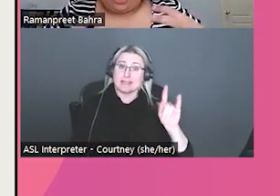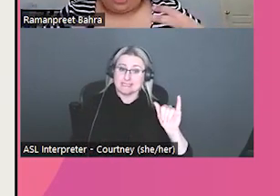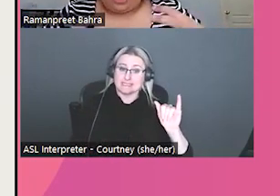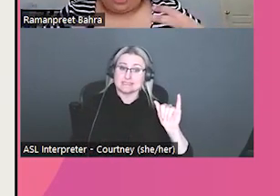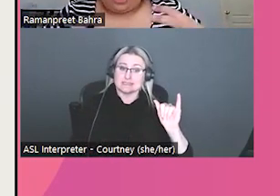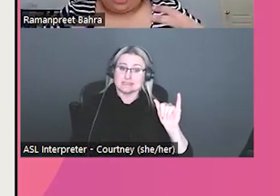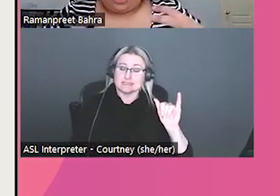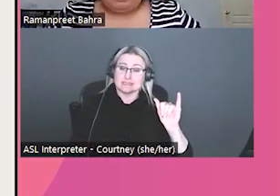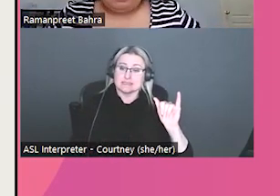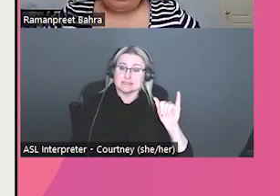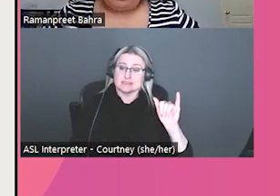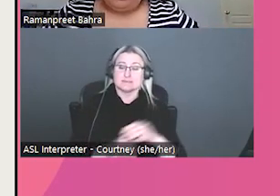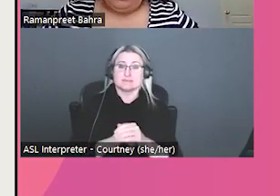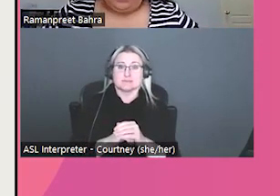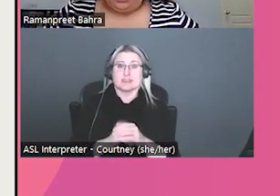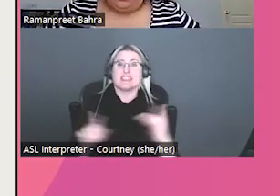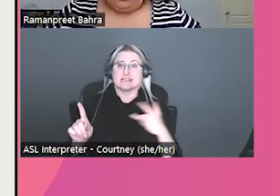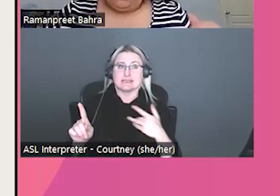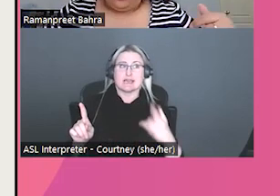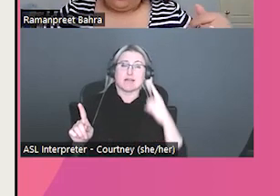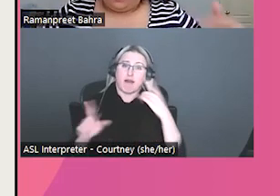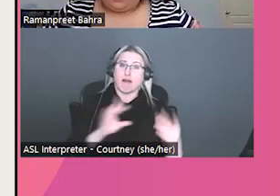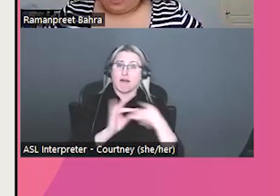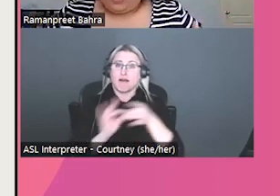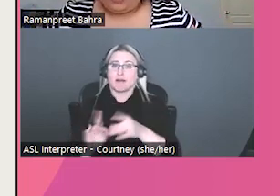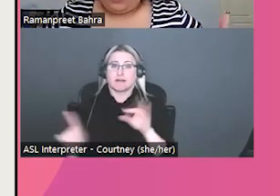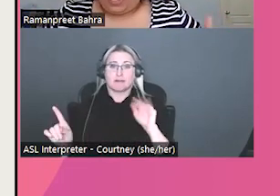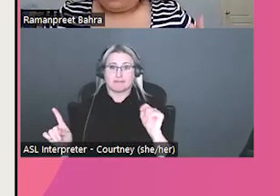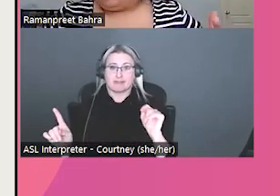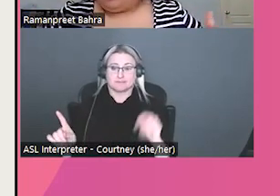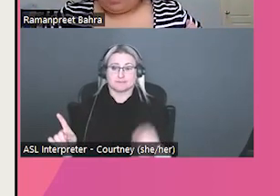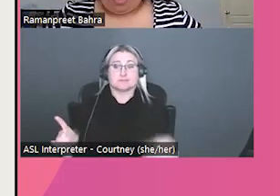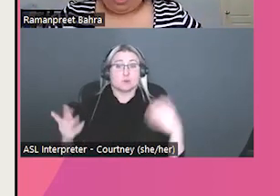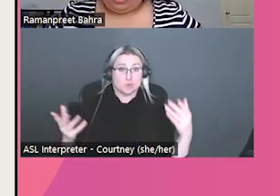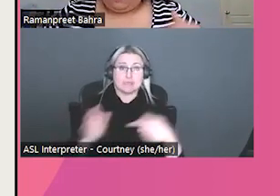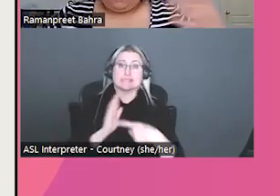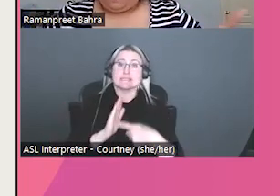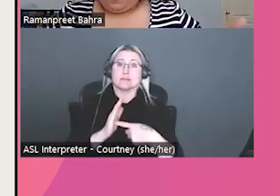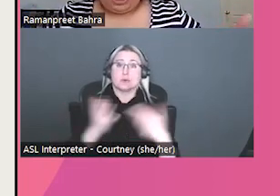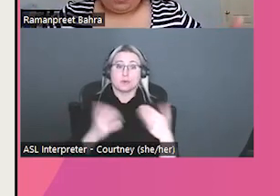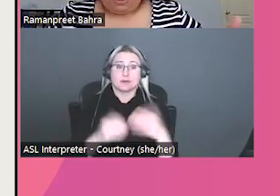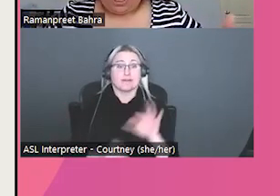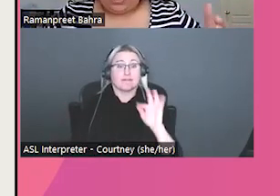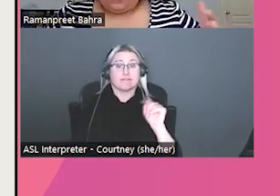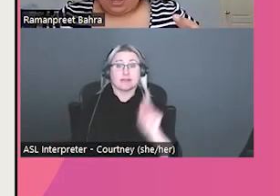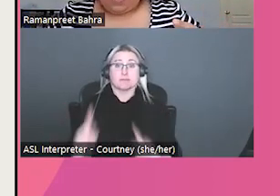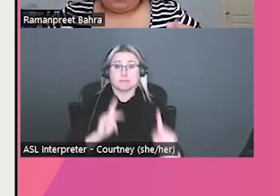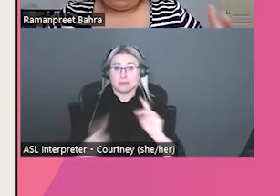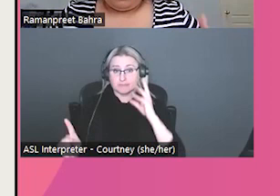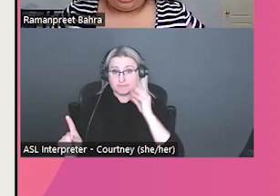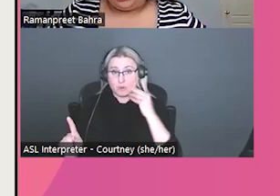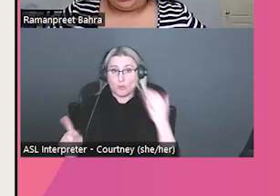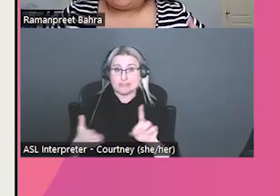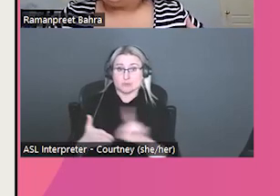That are et associated with fatness. ces éléments donc discriminatoires sont associés